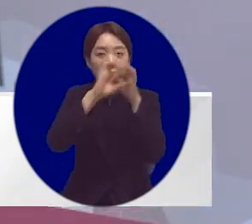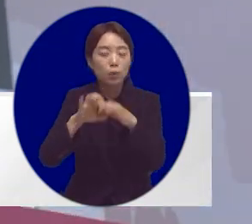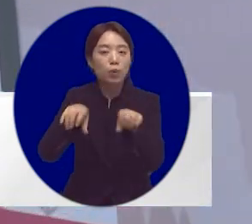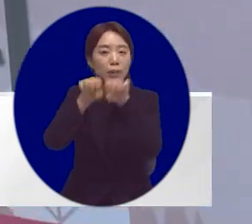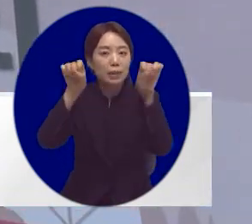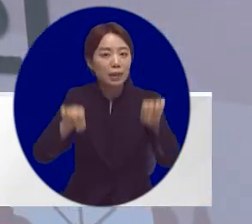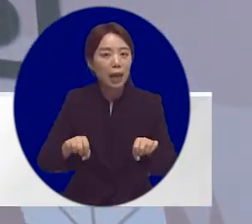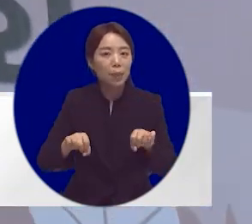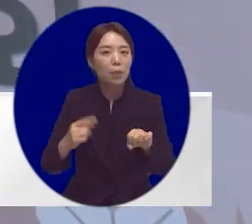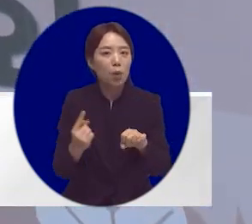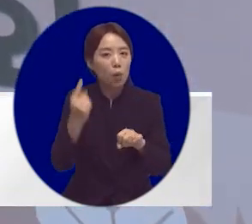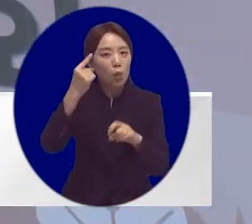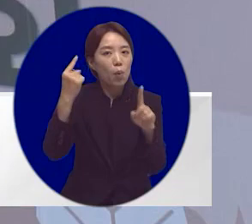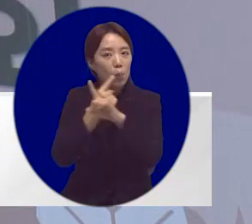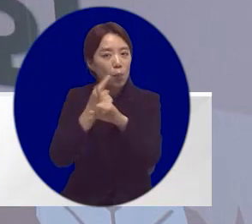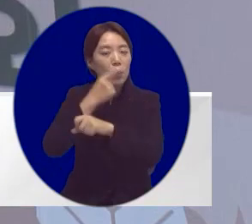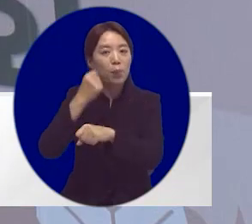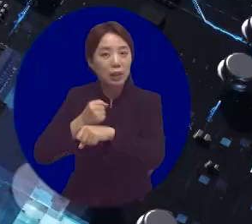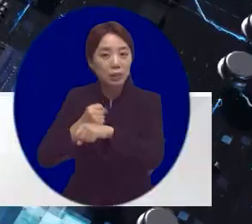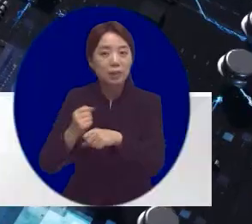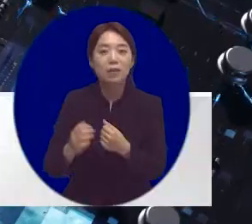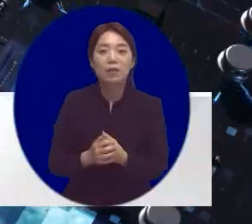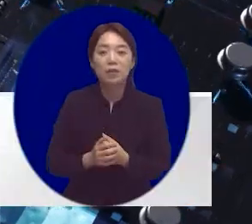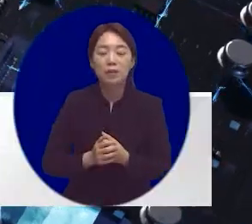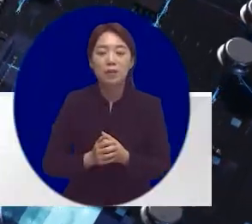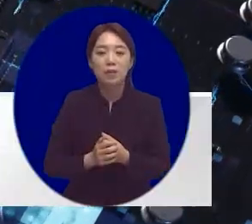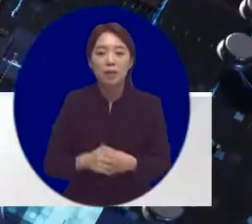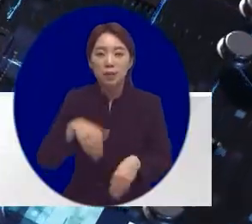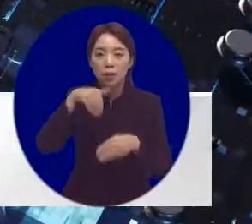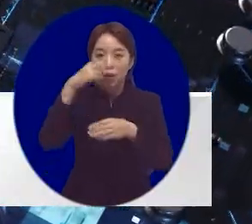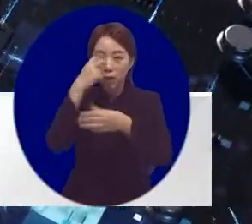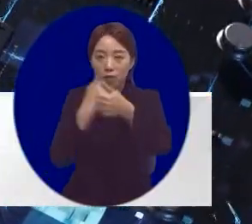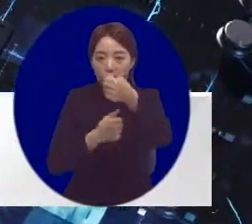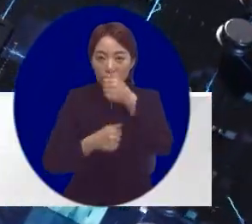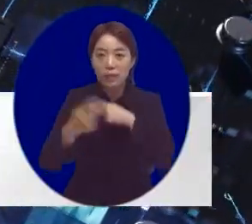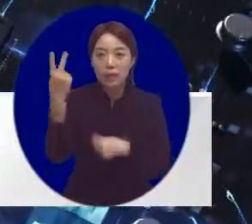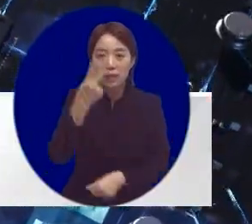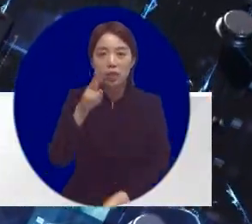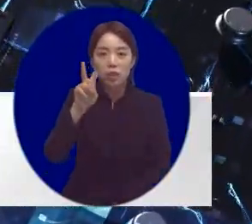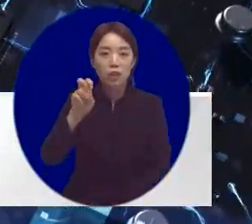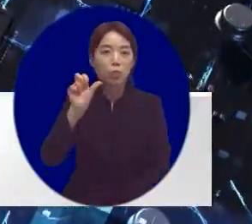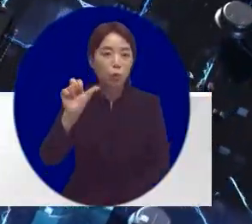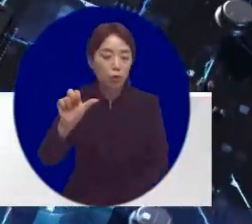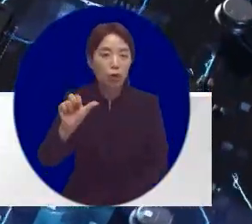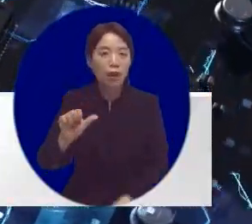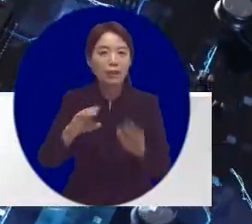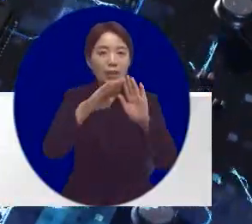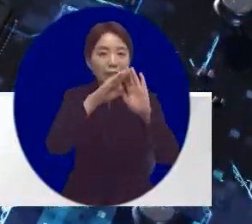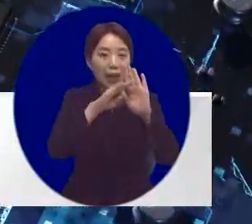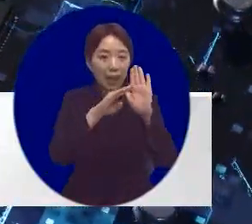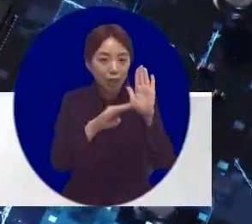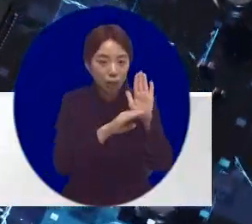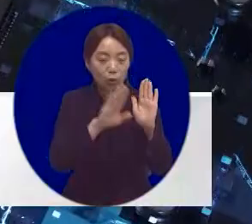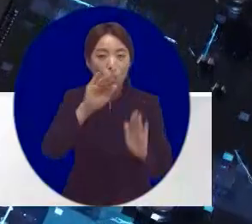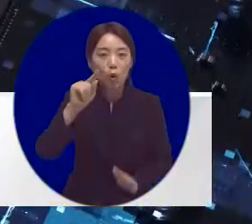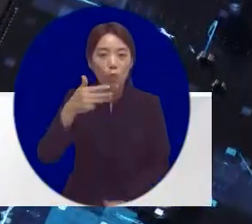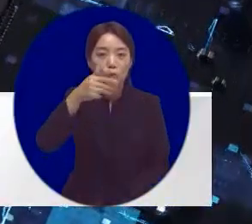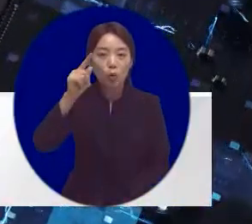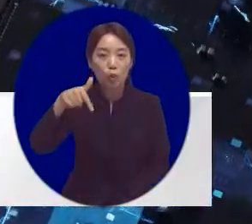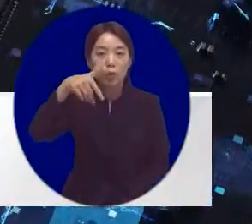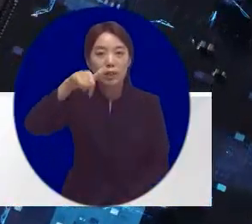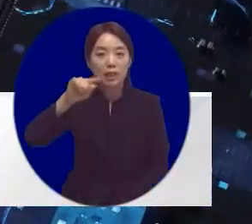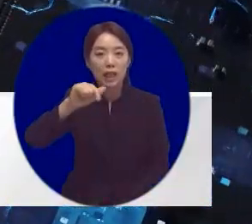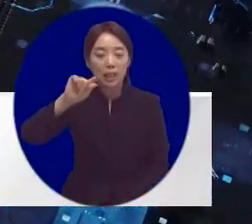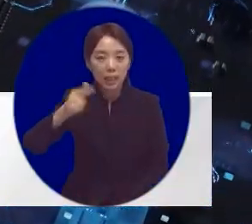시스템을 고도화해 운영할 계획입니다. 선거관리위원회는 2025년까지 단계적으로 블록체인 기술을